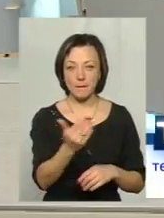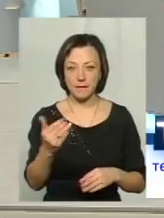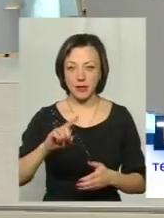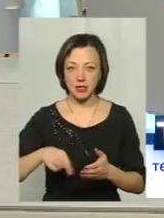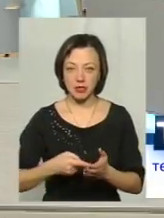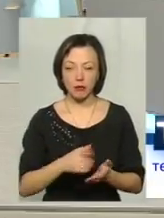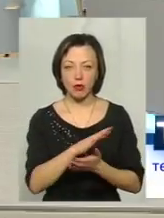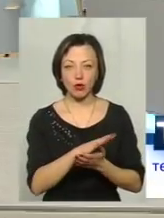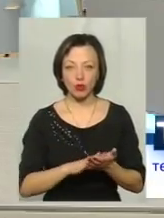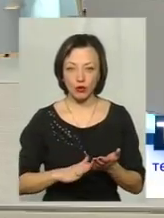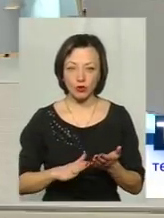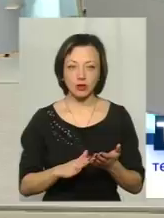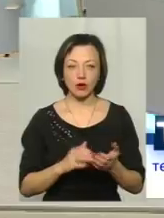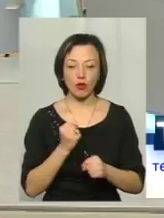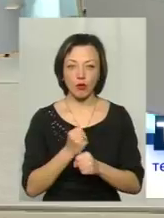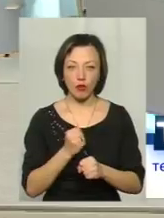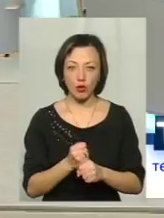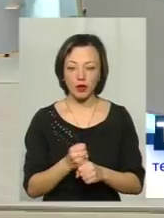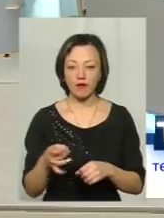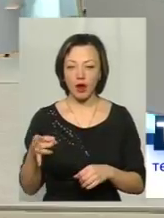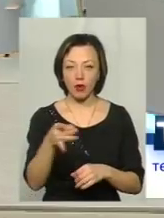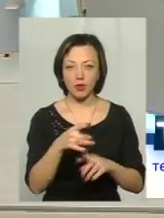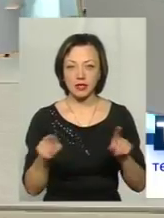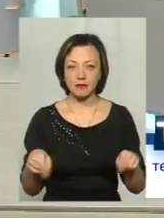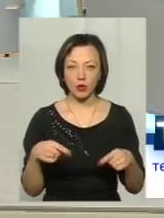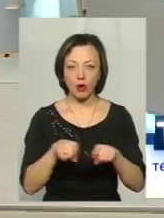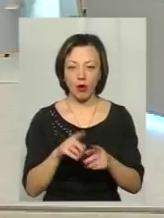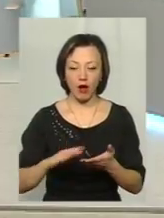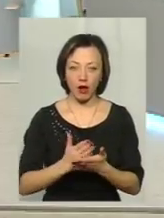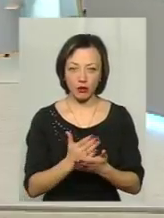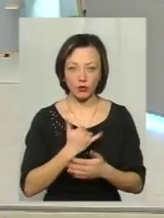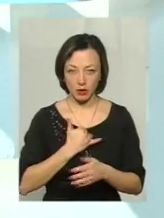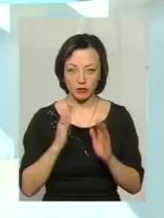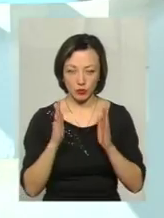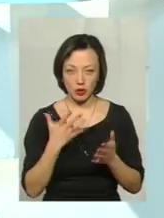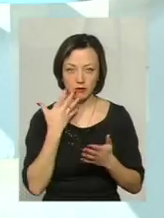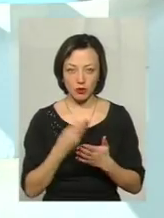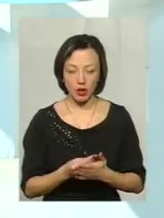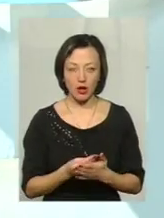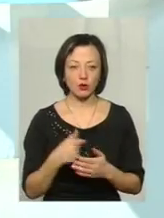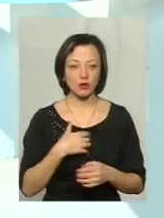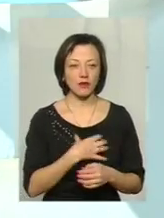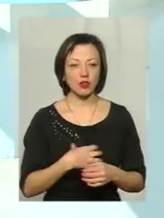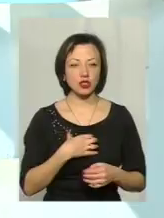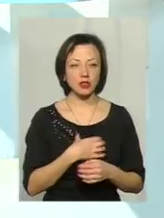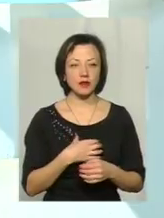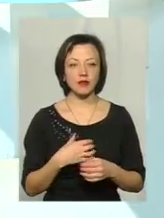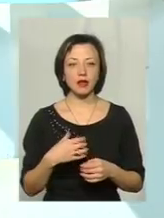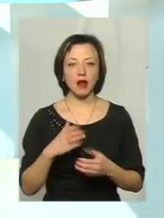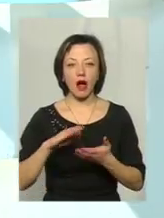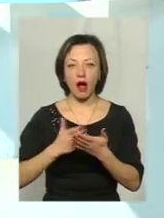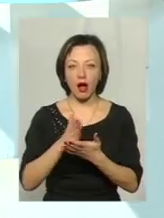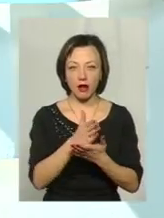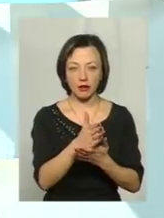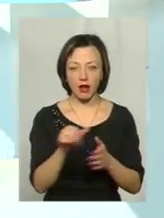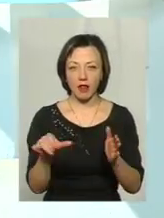і продовжується у нас роботи по решті районів створення такої карти. Там скоро будемо мати. Так. Скоро будемо мати, тому що тут можливість іменно самої картографії